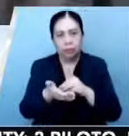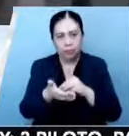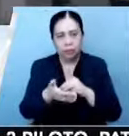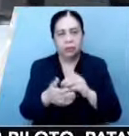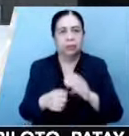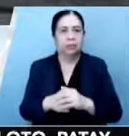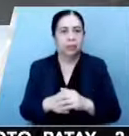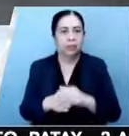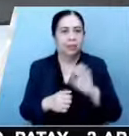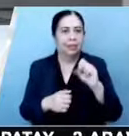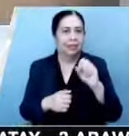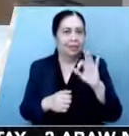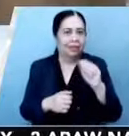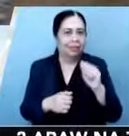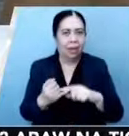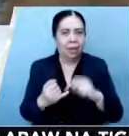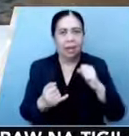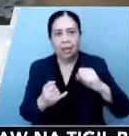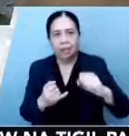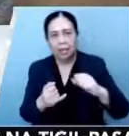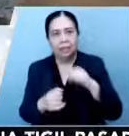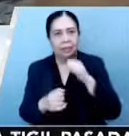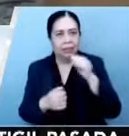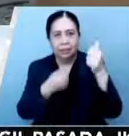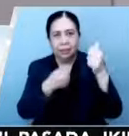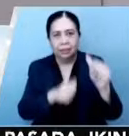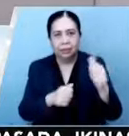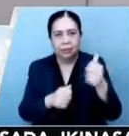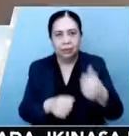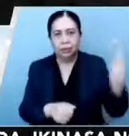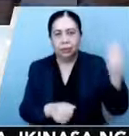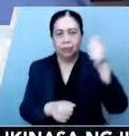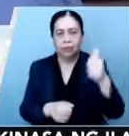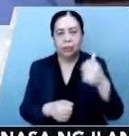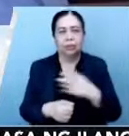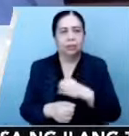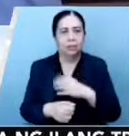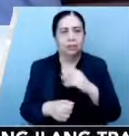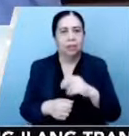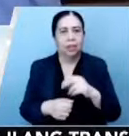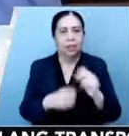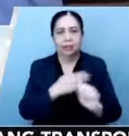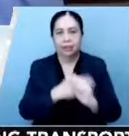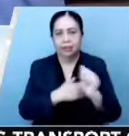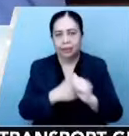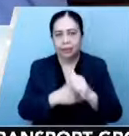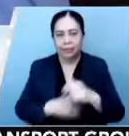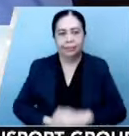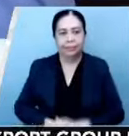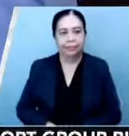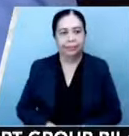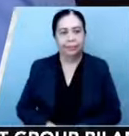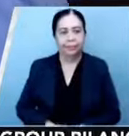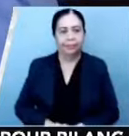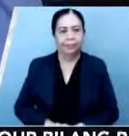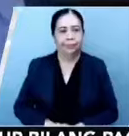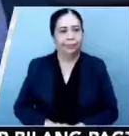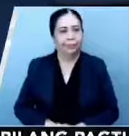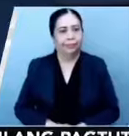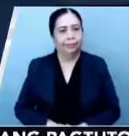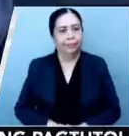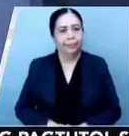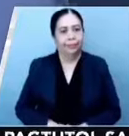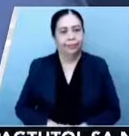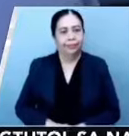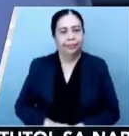estafa, resistance and disobedience to persons in authority at light threat. Para sa GMA Integrated News, Dano Tingkunko, Nakatutok,